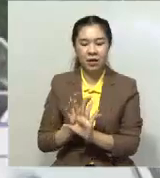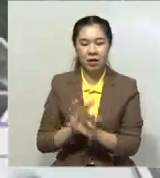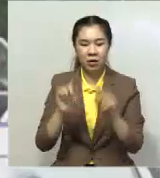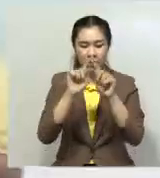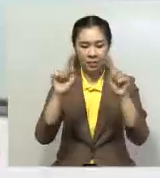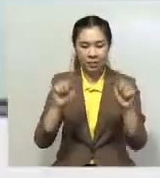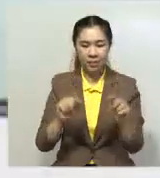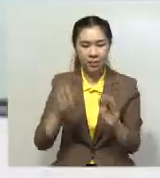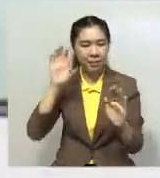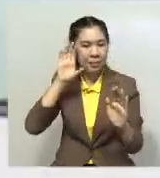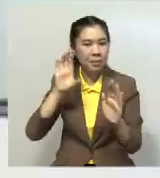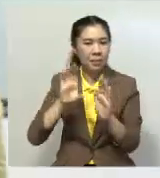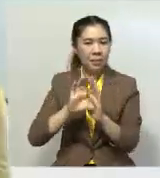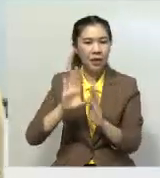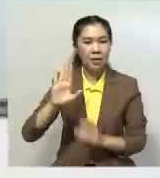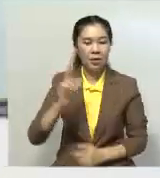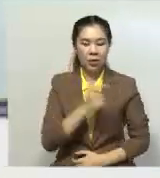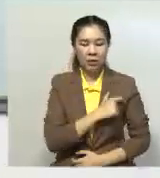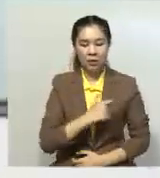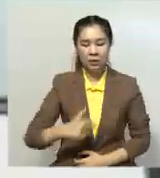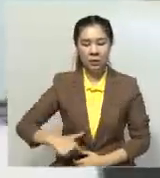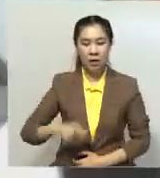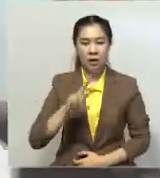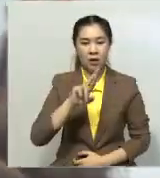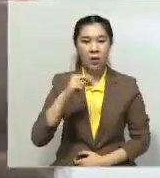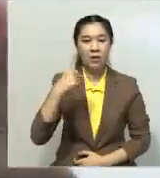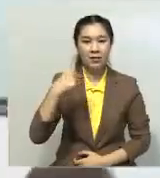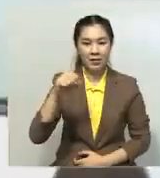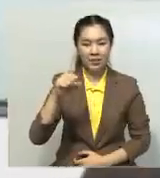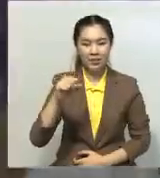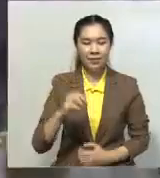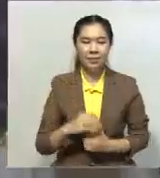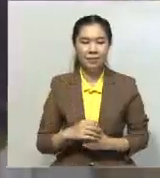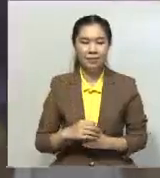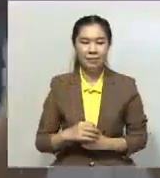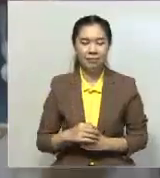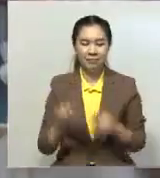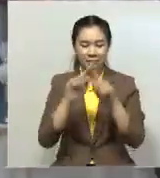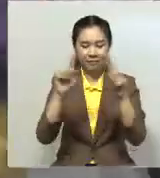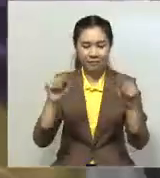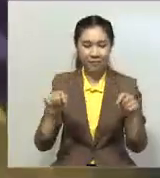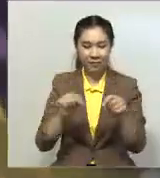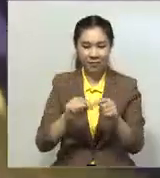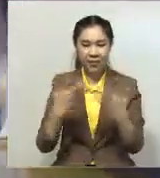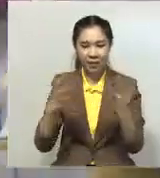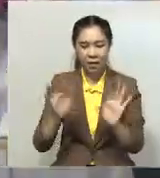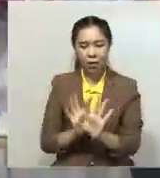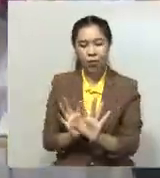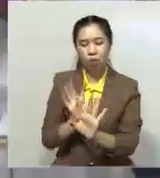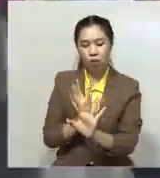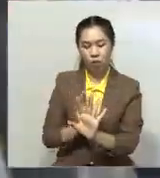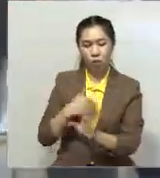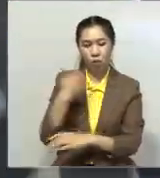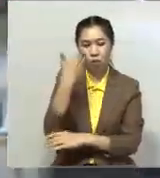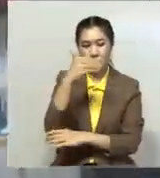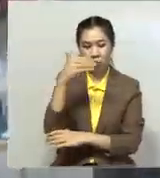ฉายาลักษณ์สมเด็จพระเจ้าอยู่หัวมหาวชิราลงกรณ์ประดิษฐราชให้พระยาวรางกูลนำหน้าต่อด้วยเจ้าหน้าที่นำขบวนธงชา